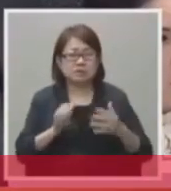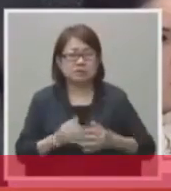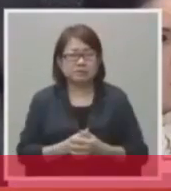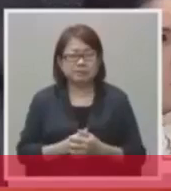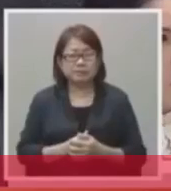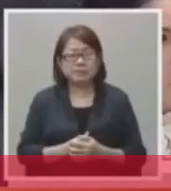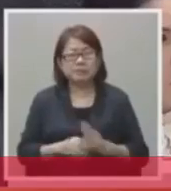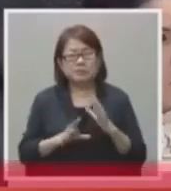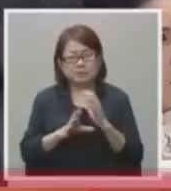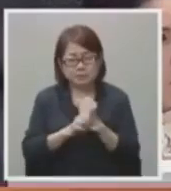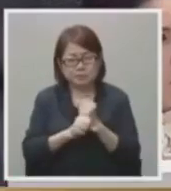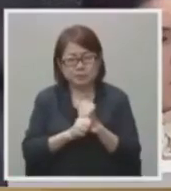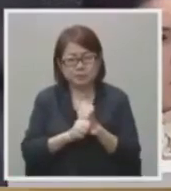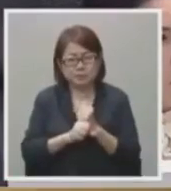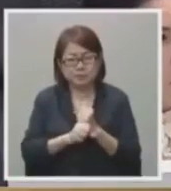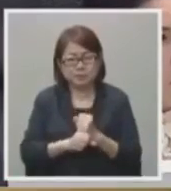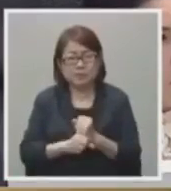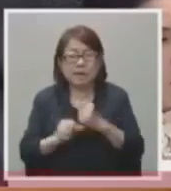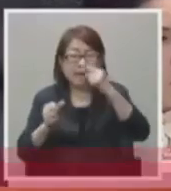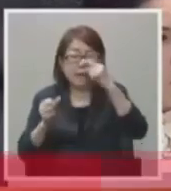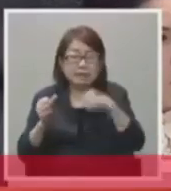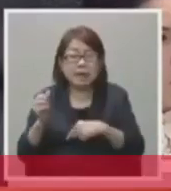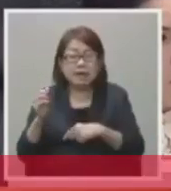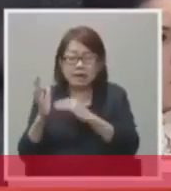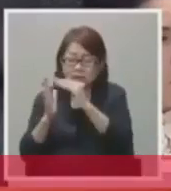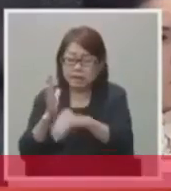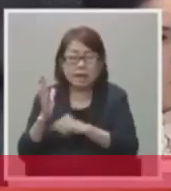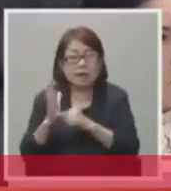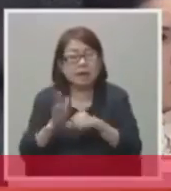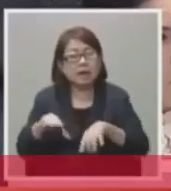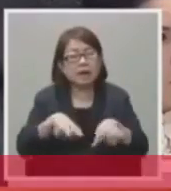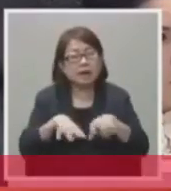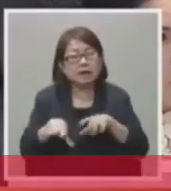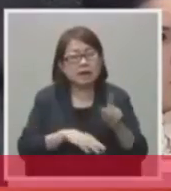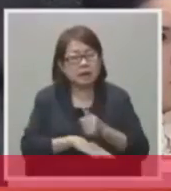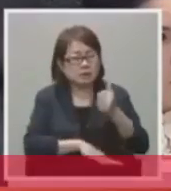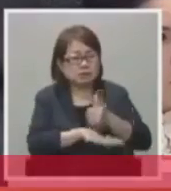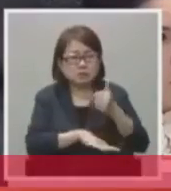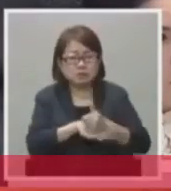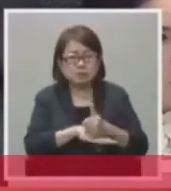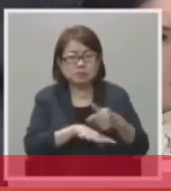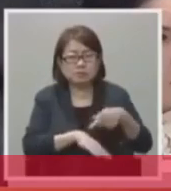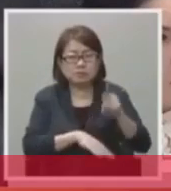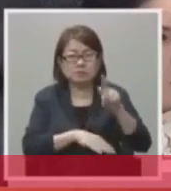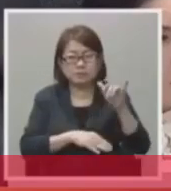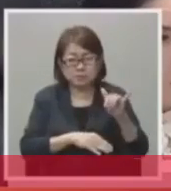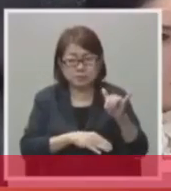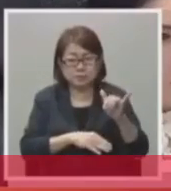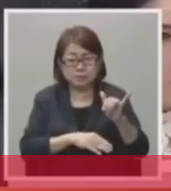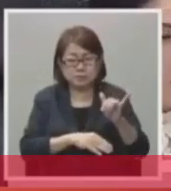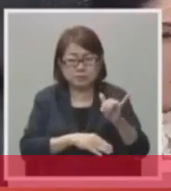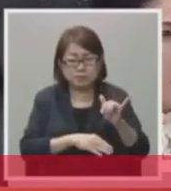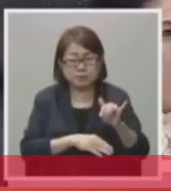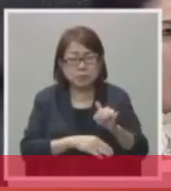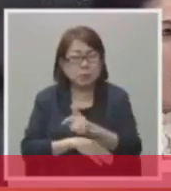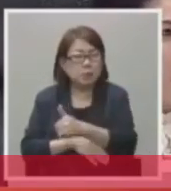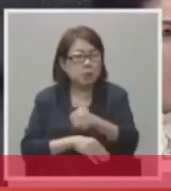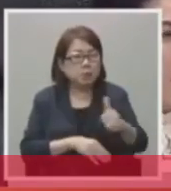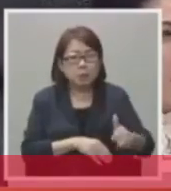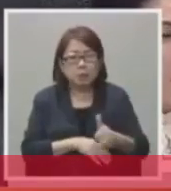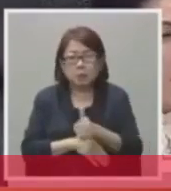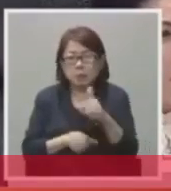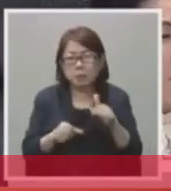รุปแล้วประเทศนี้บริหารโดยพลเอกประยุทธ์จันทร์โอชาอุดมสมบูรณ์ไปด้ว